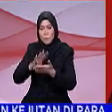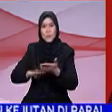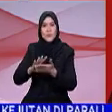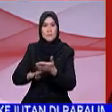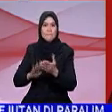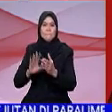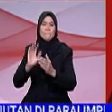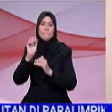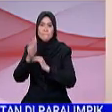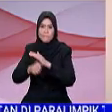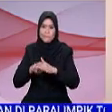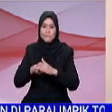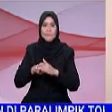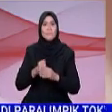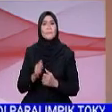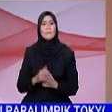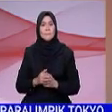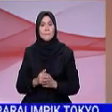Sarawak.